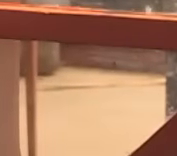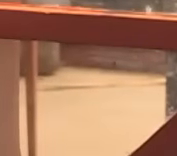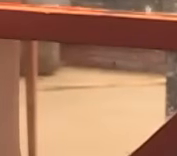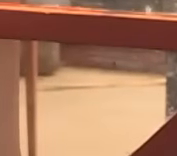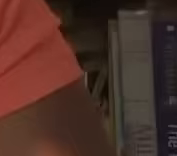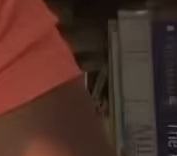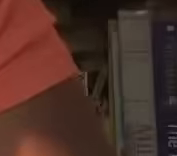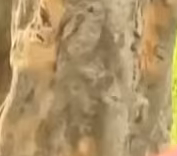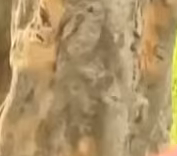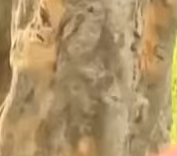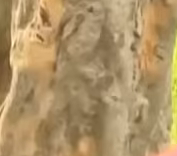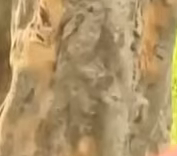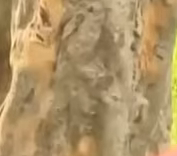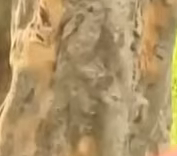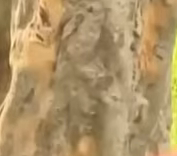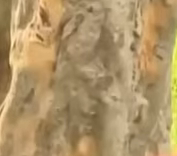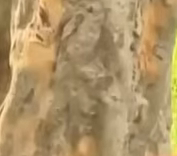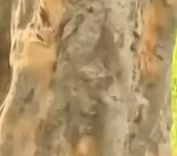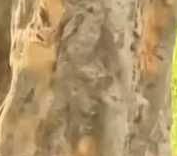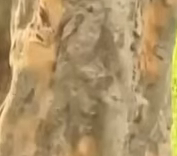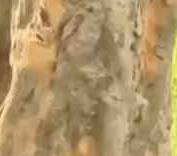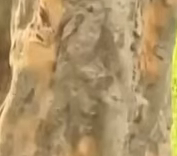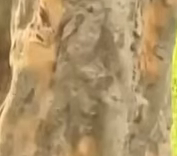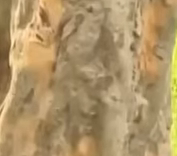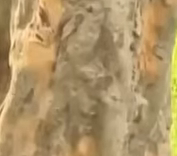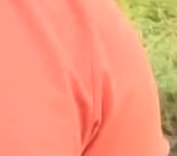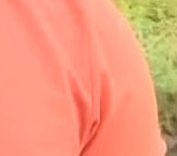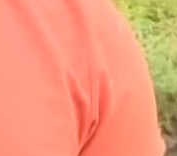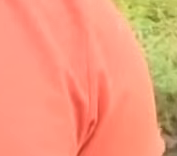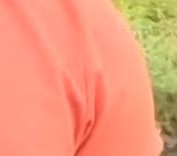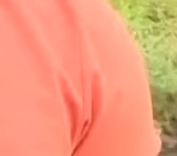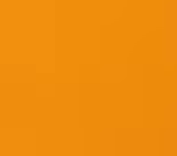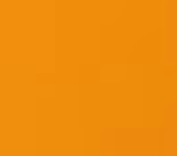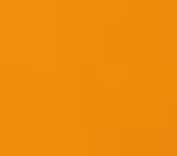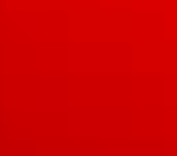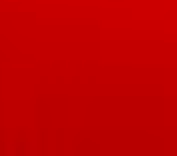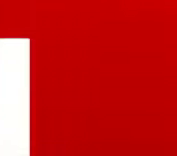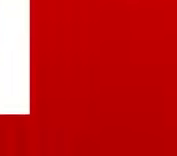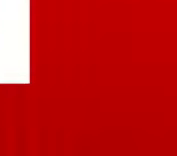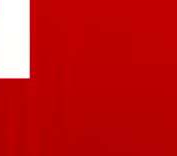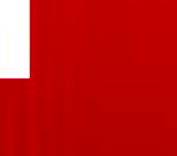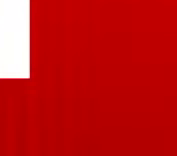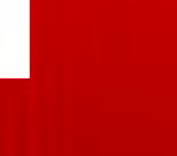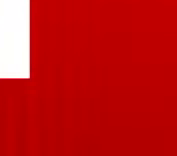Tungo zifuto kazi. Paul, nimechoka na hii familia. I am so tired of this family.